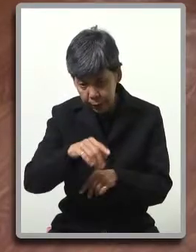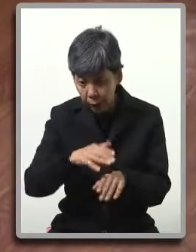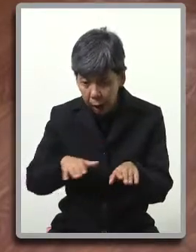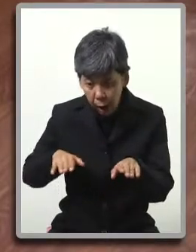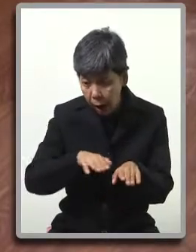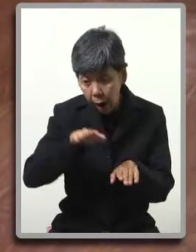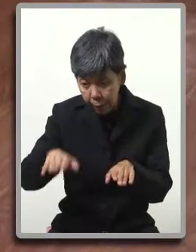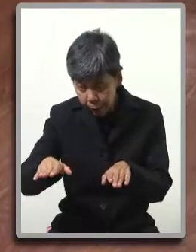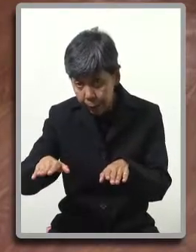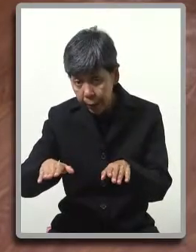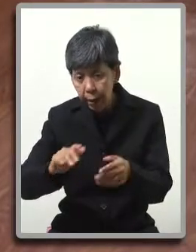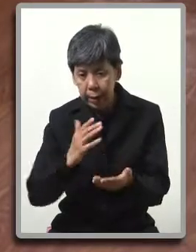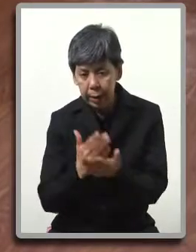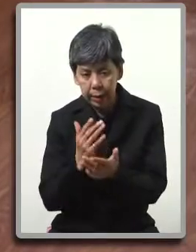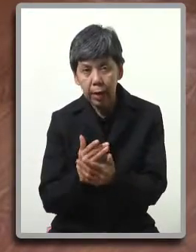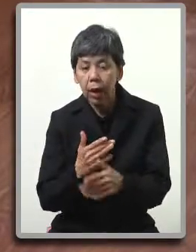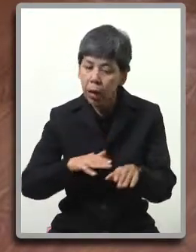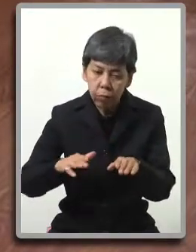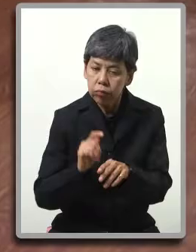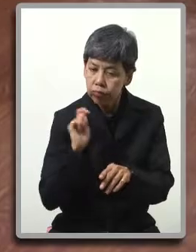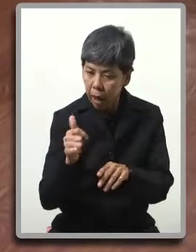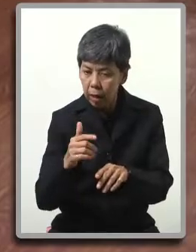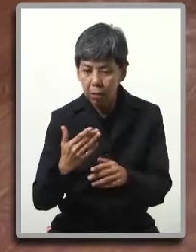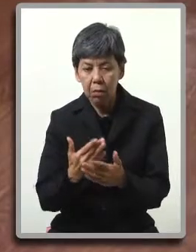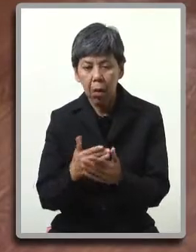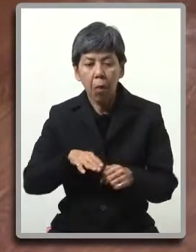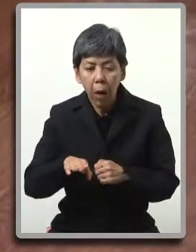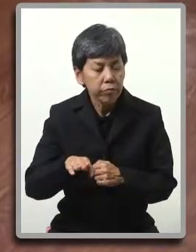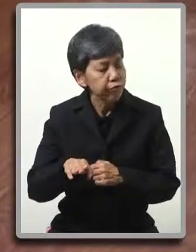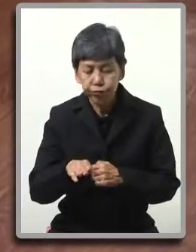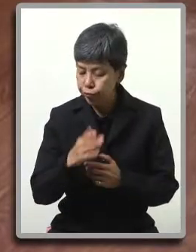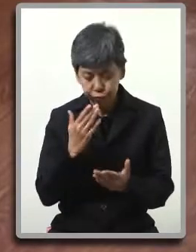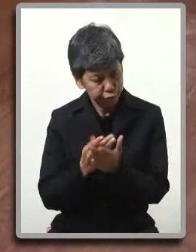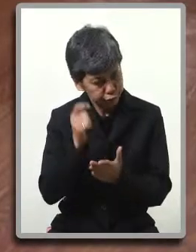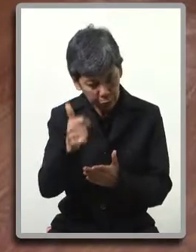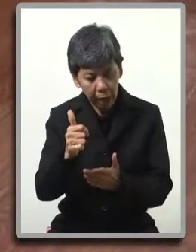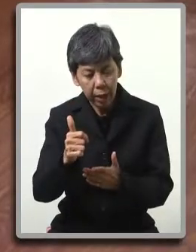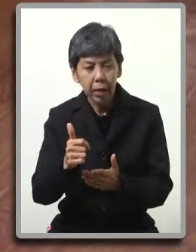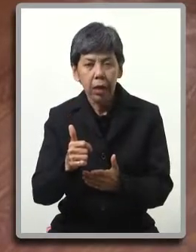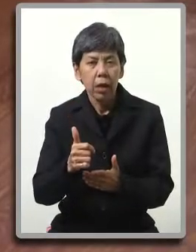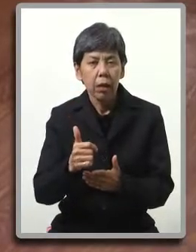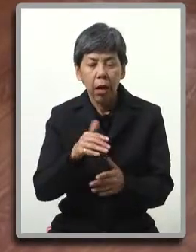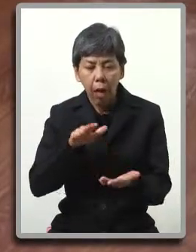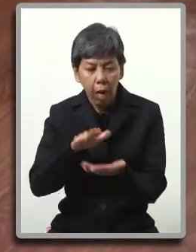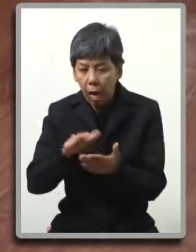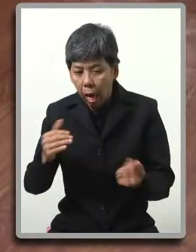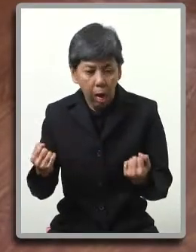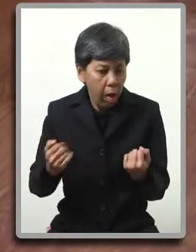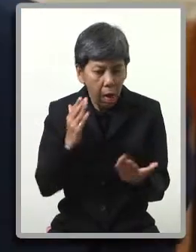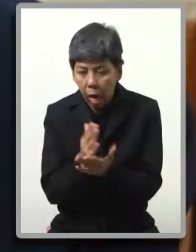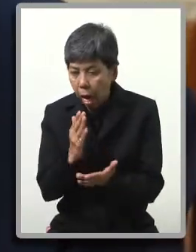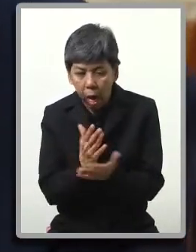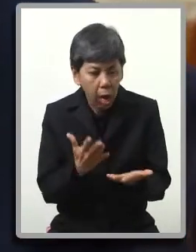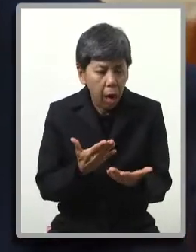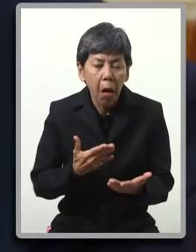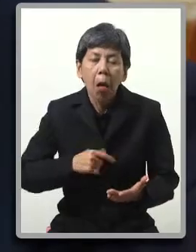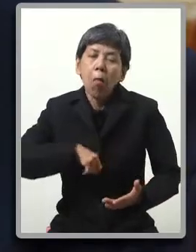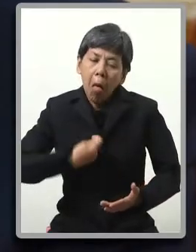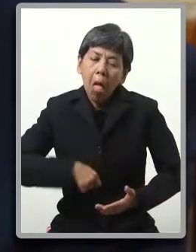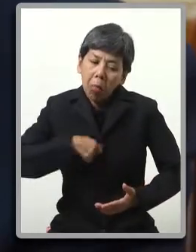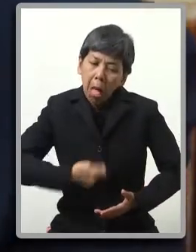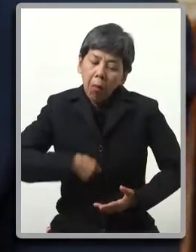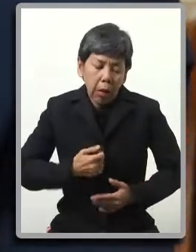ด้วยการต้องจ่ายค่าเข้าโซนเราอาจจะต้องผลักดันให้รถที่เข้ามาไม่มีที่จอดรถต้องจ่ายค่าจอดรถสูงเ